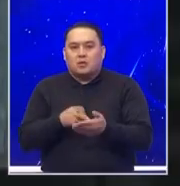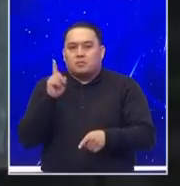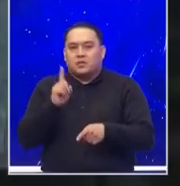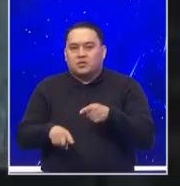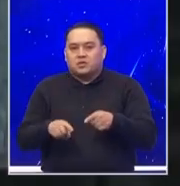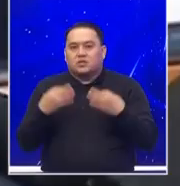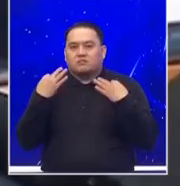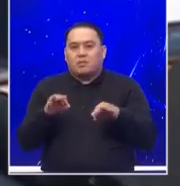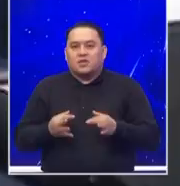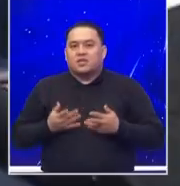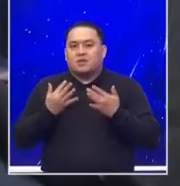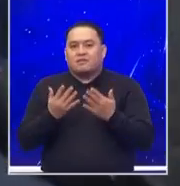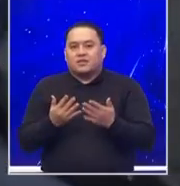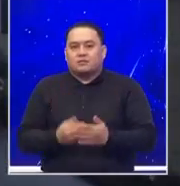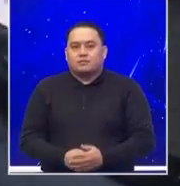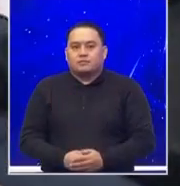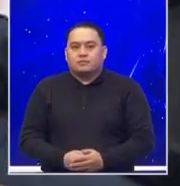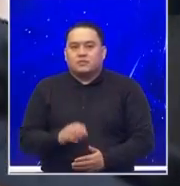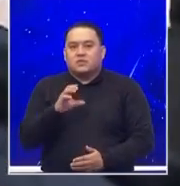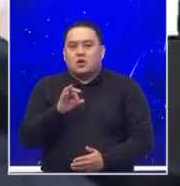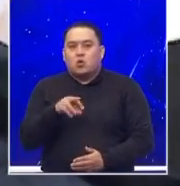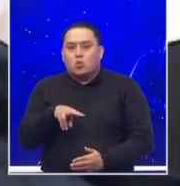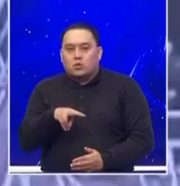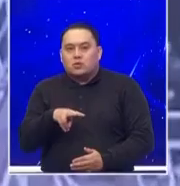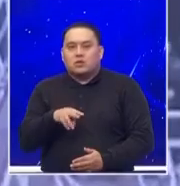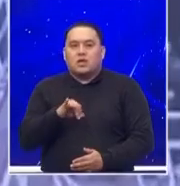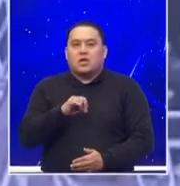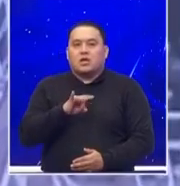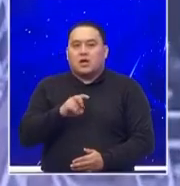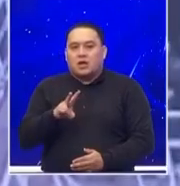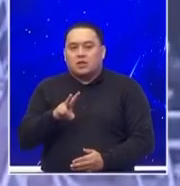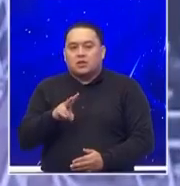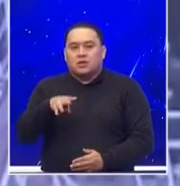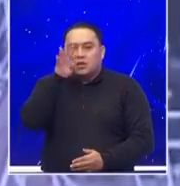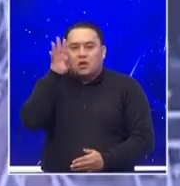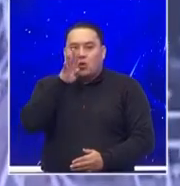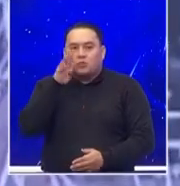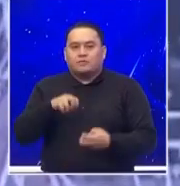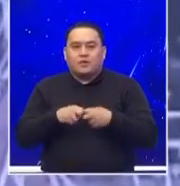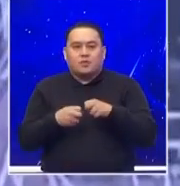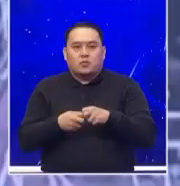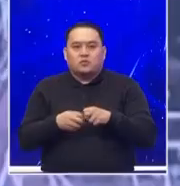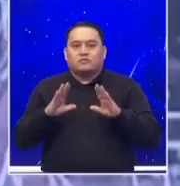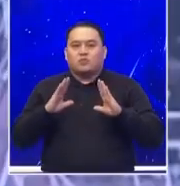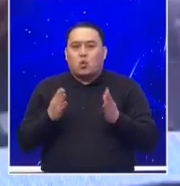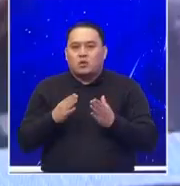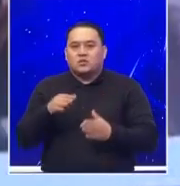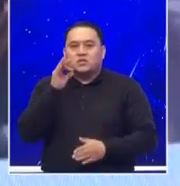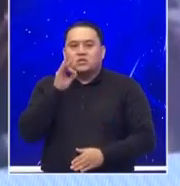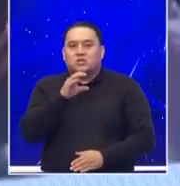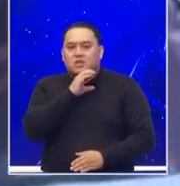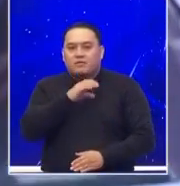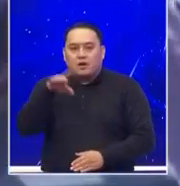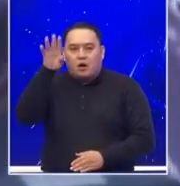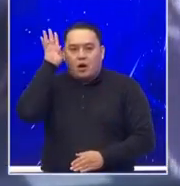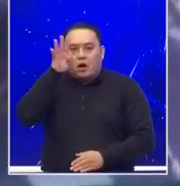арада босатуын талап еткен. Оқиға Сеул мен Тегеран арасында қарым-қатынасын шиеленісуі кезінде болып отыр. Себебі оңтүстік Корея ақыш